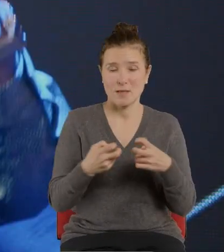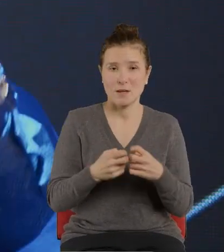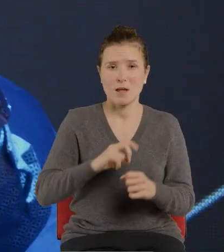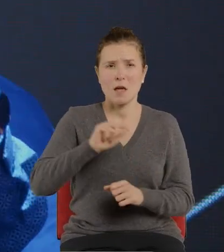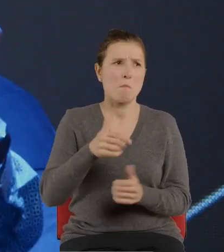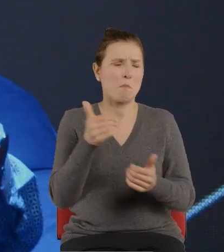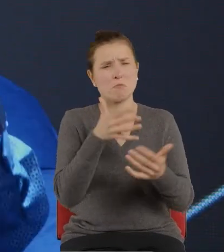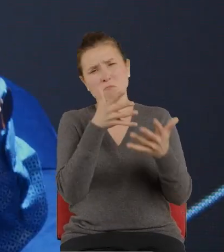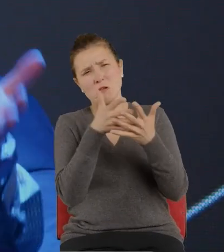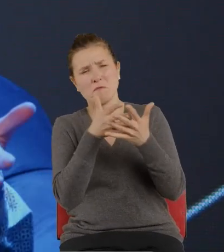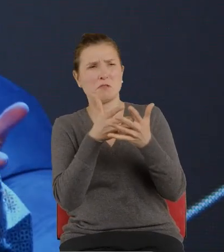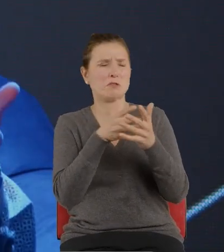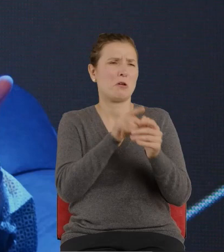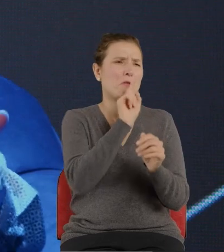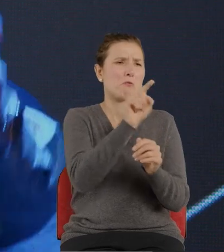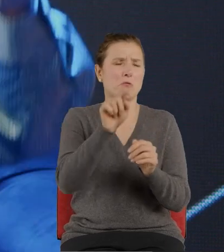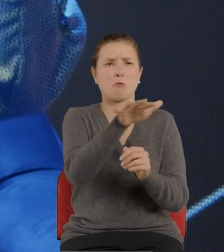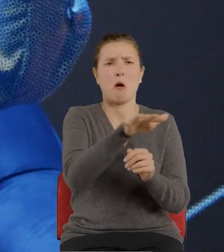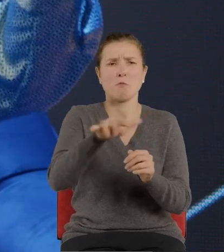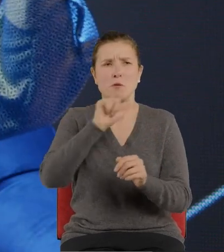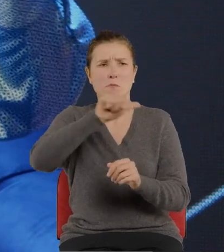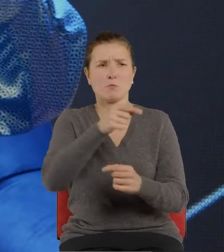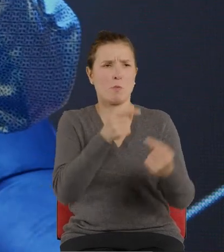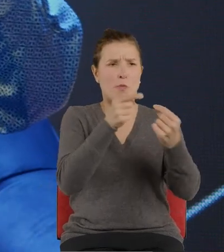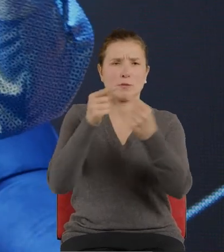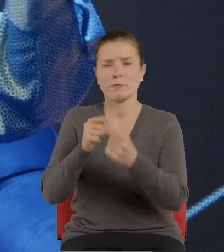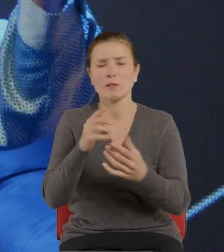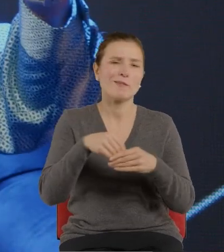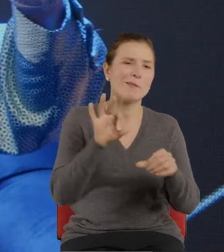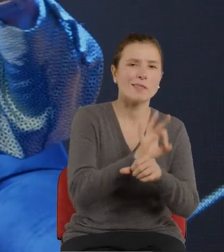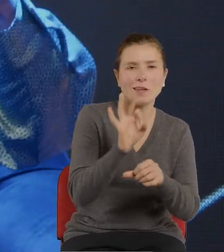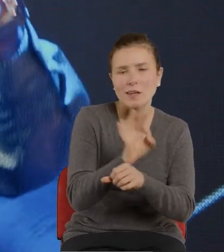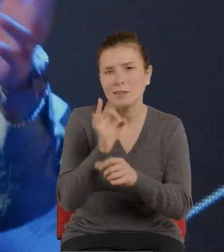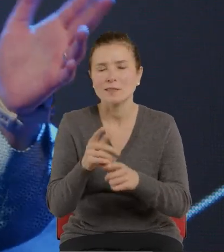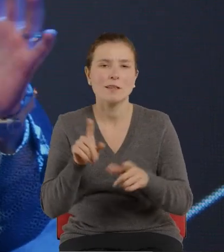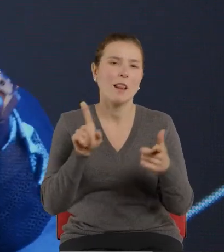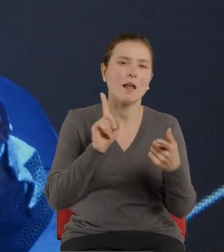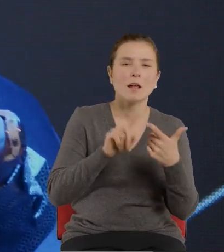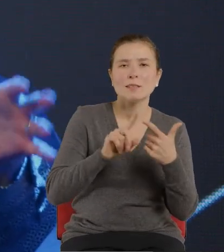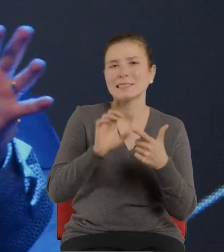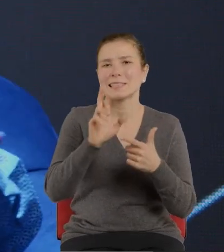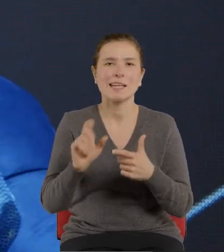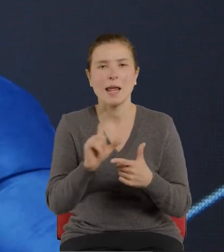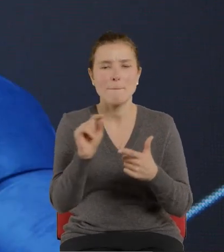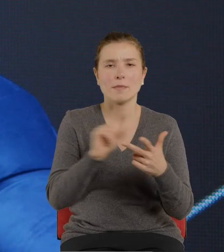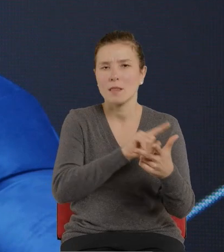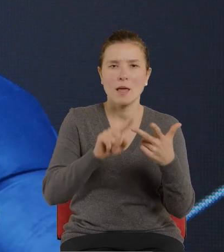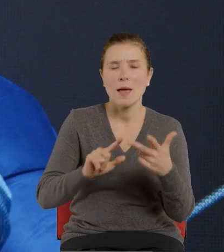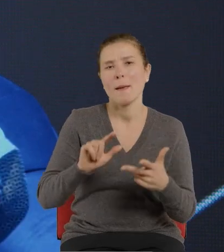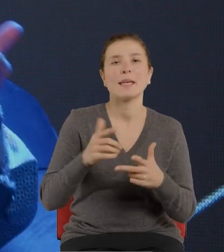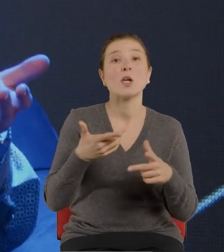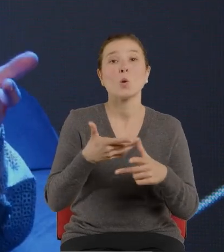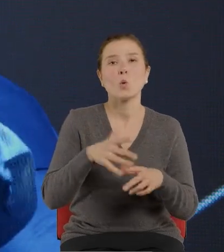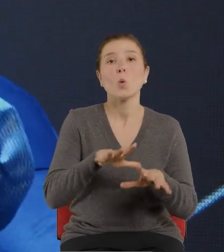sobie przewidzieć x obszarów, które musimy pokryć, tam powiedzmy od designu, przez jakieś tam skrypty dotyczące SEO i tak dalej, po na przykład maintenance, a